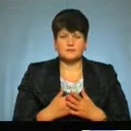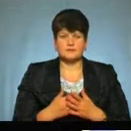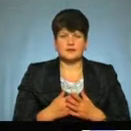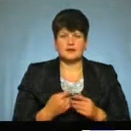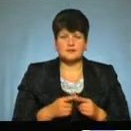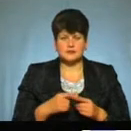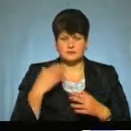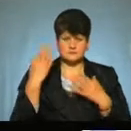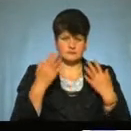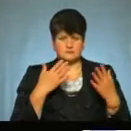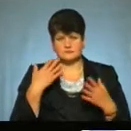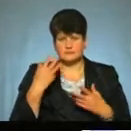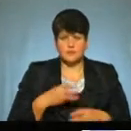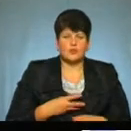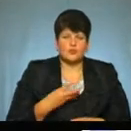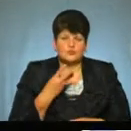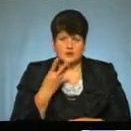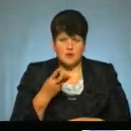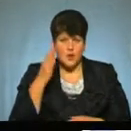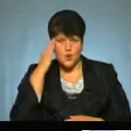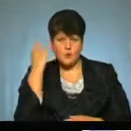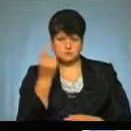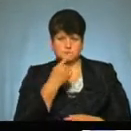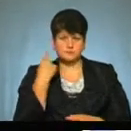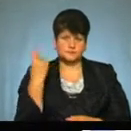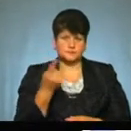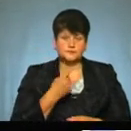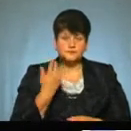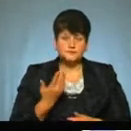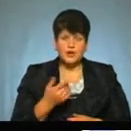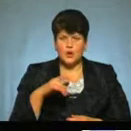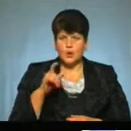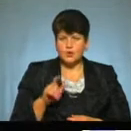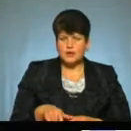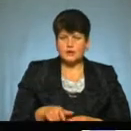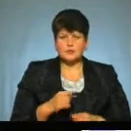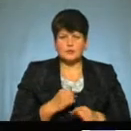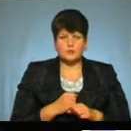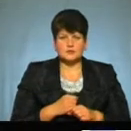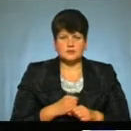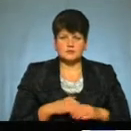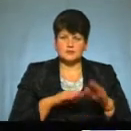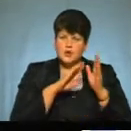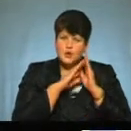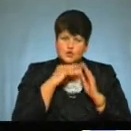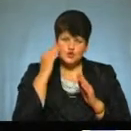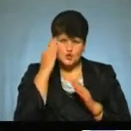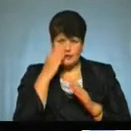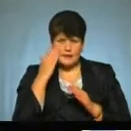відомі. Це запаморочення, це нудота, це головокружіння. Людині стає сонливість. І